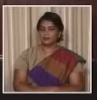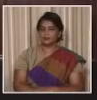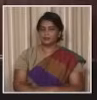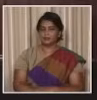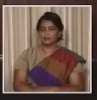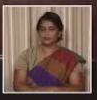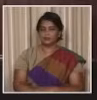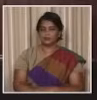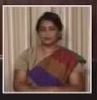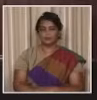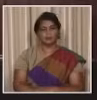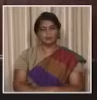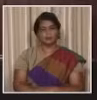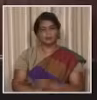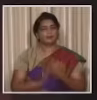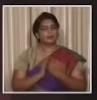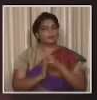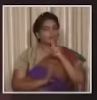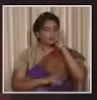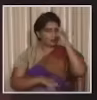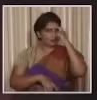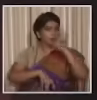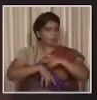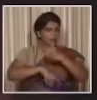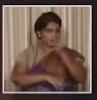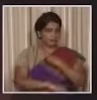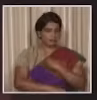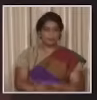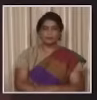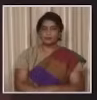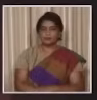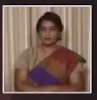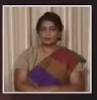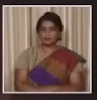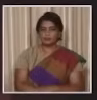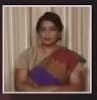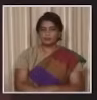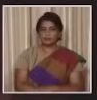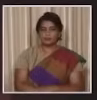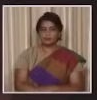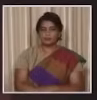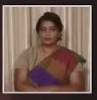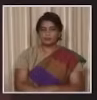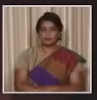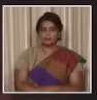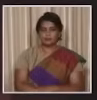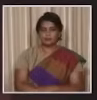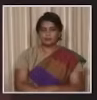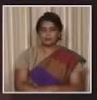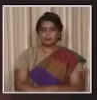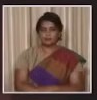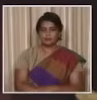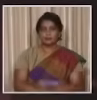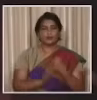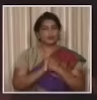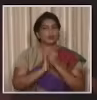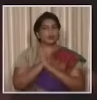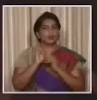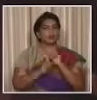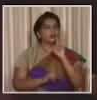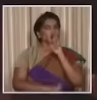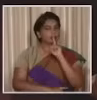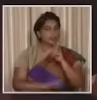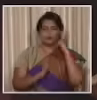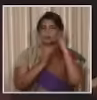ඔව් ගරු කතානායකතුමා අවස්ථාව දෙන්න. ගරු කතානායකතුමනි මම ගරු ඇමතිතුමා ඉදිරිපත්